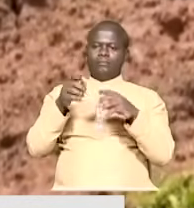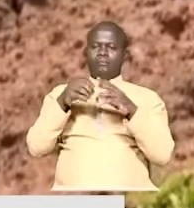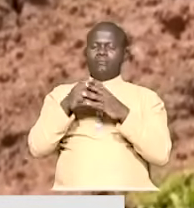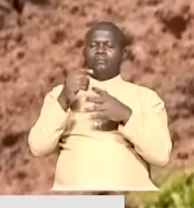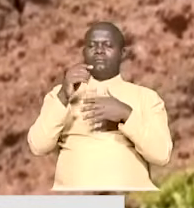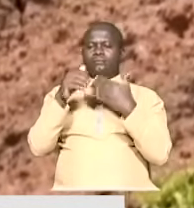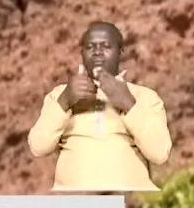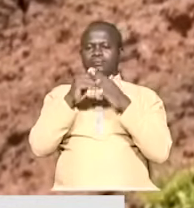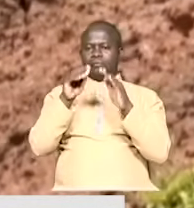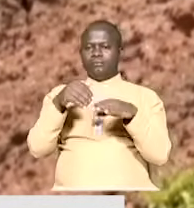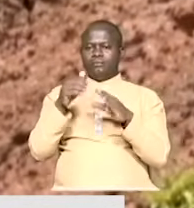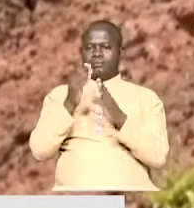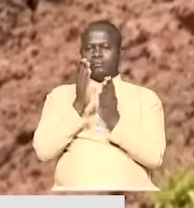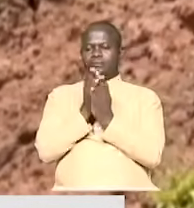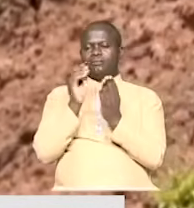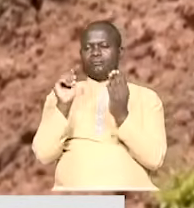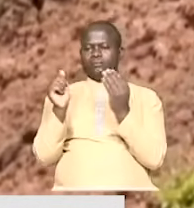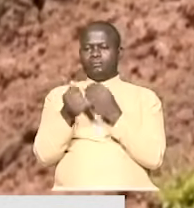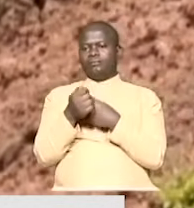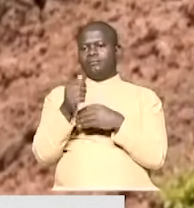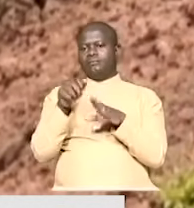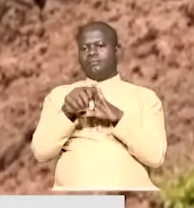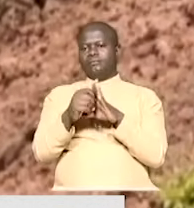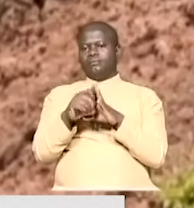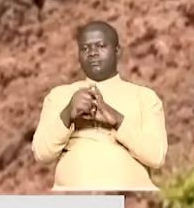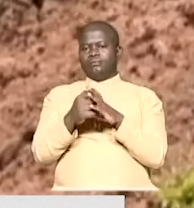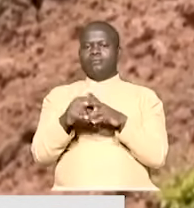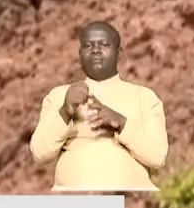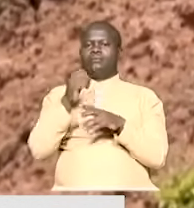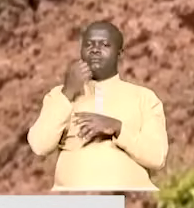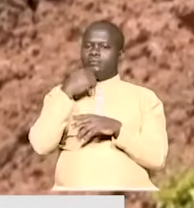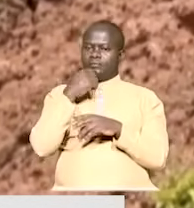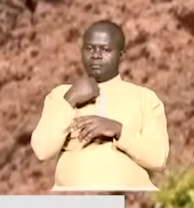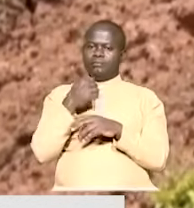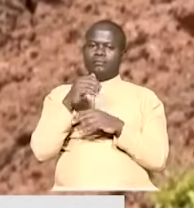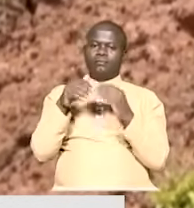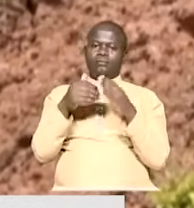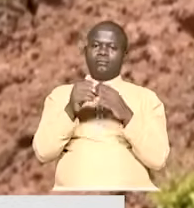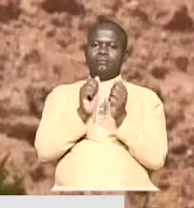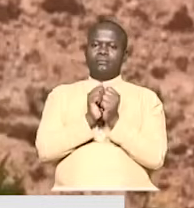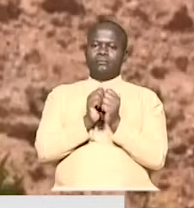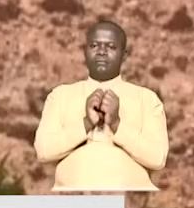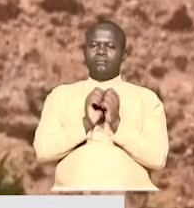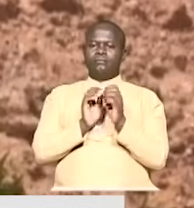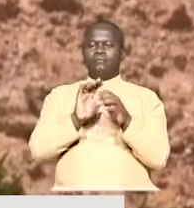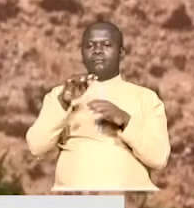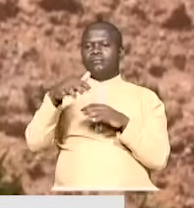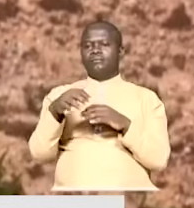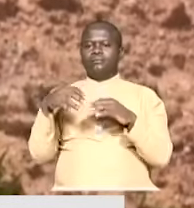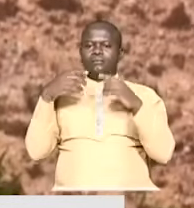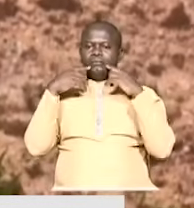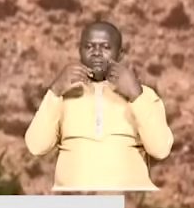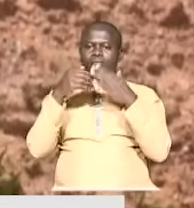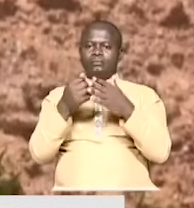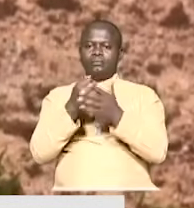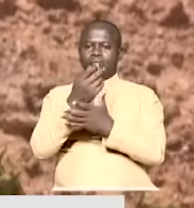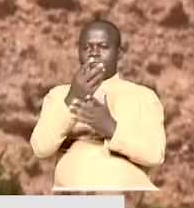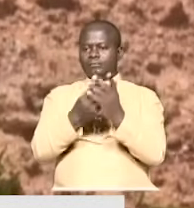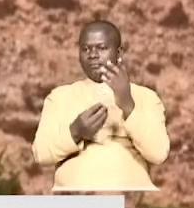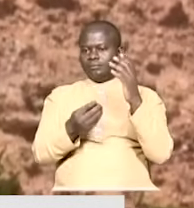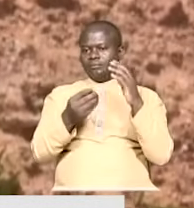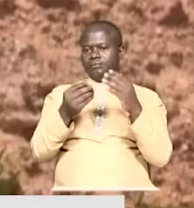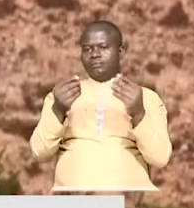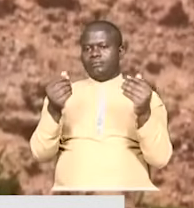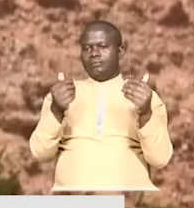yose imyumbati urutoki ibigori inyanya byose byarenzweho abaturage baravuga ko batewe igihombo